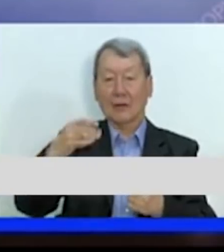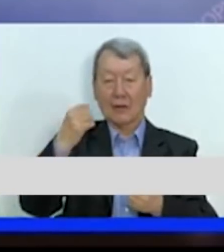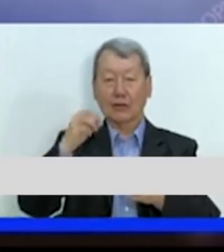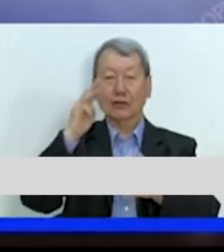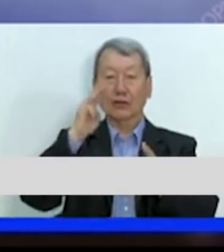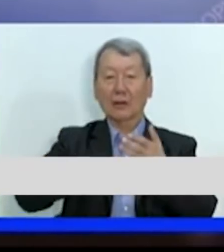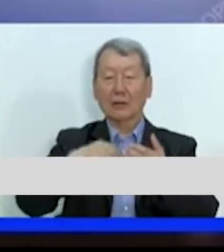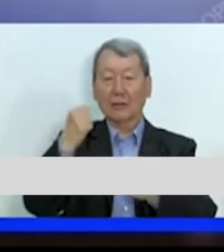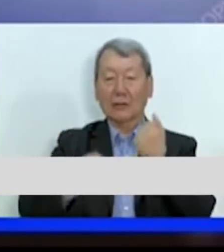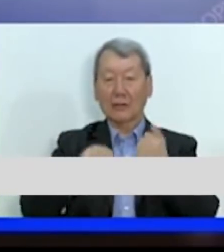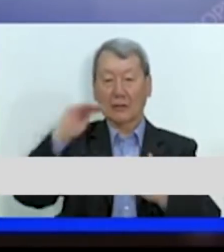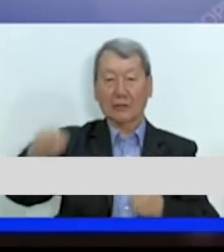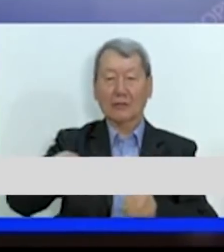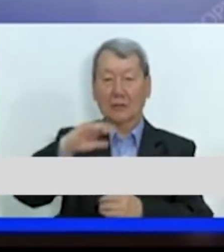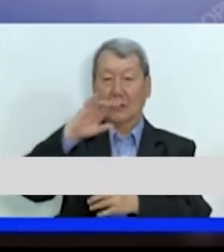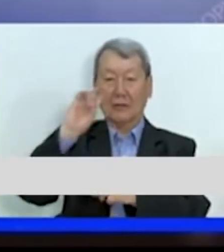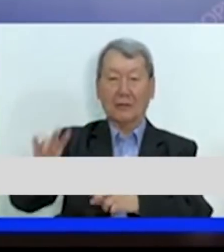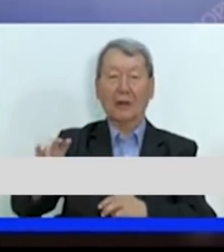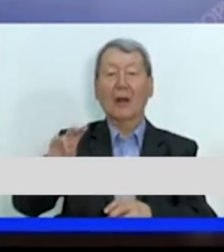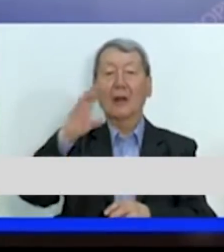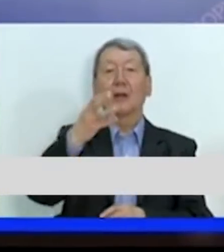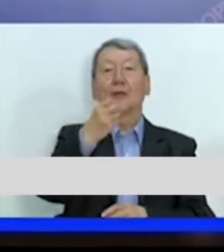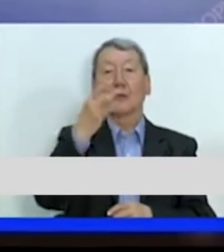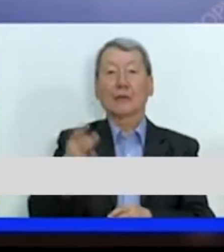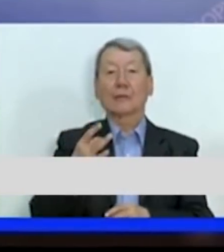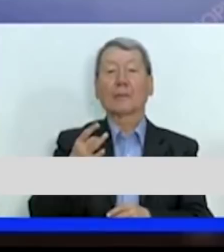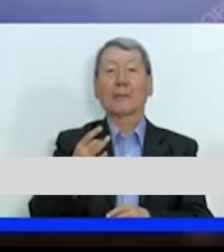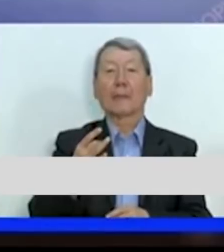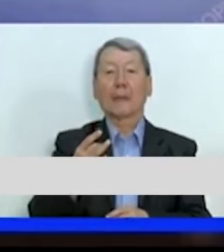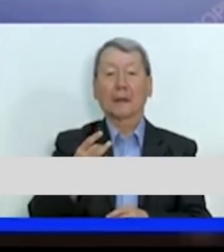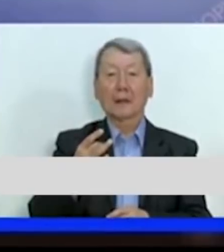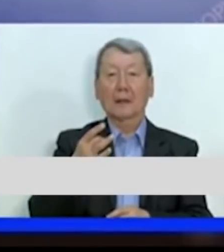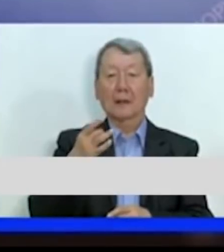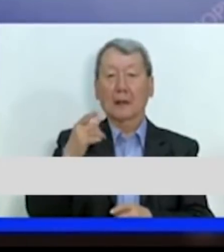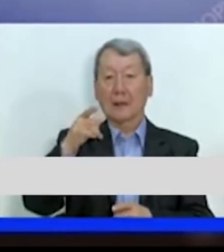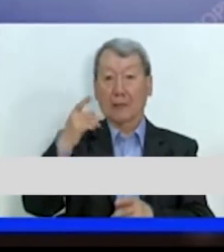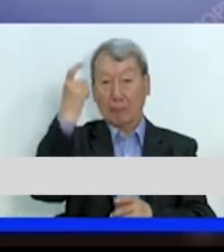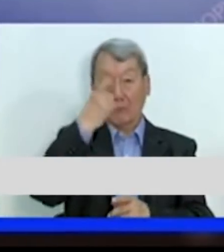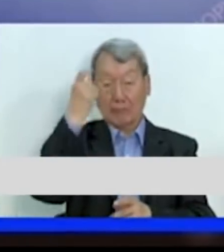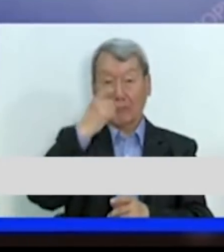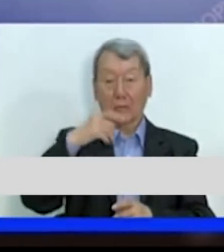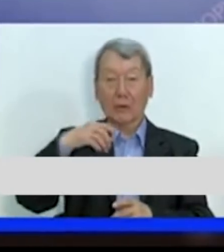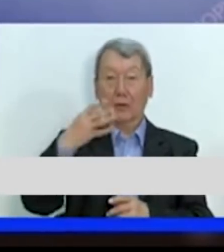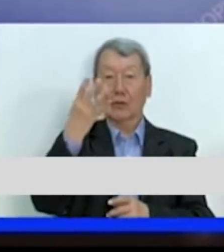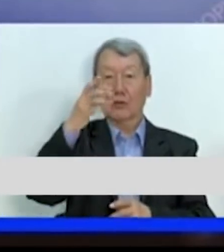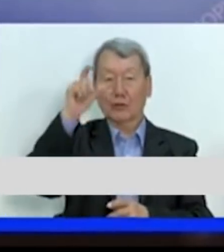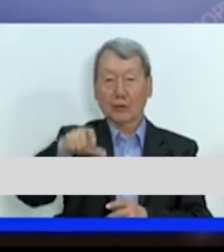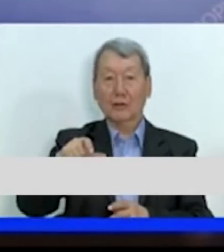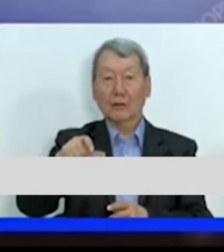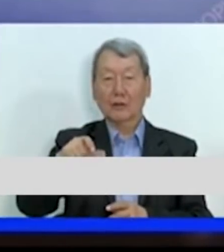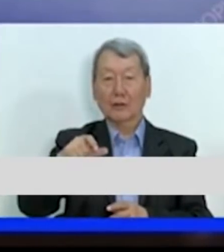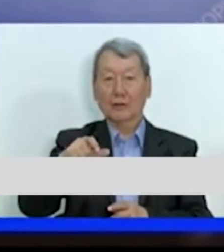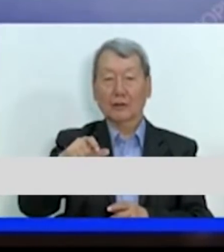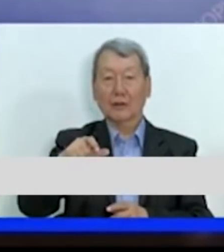атайын айыппул стоянкасына токтотулду. Жана ошондой эле мас абалында жүргөн 4